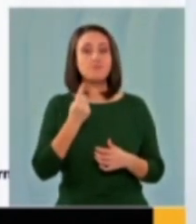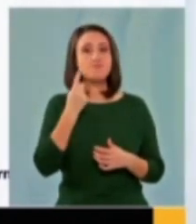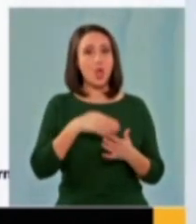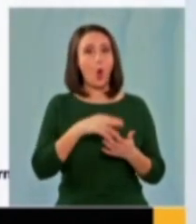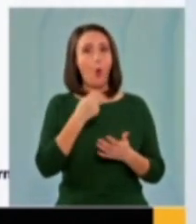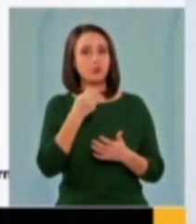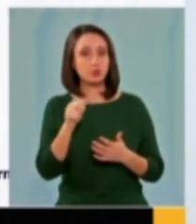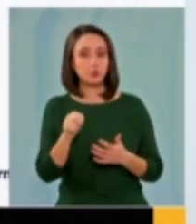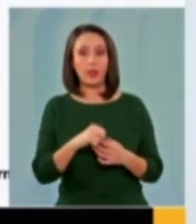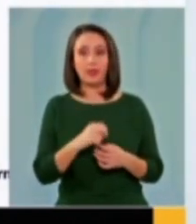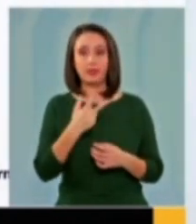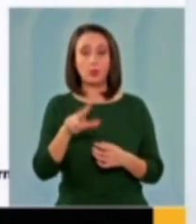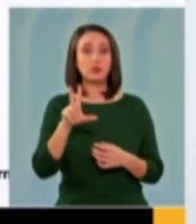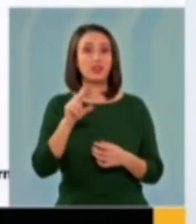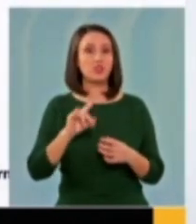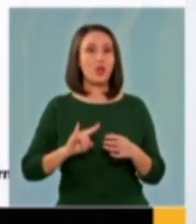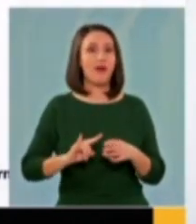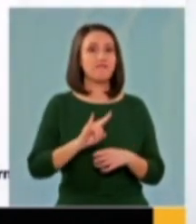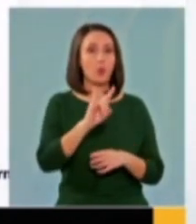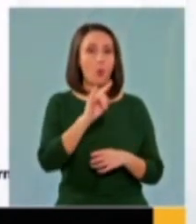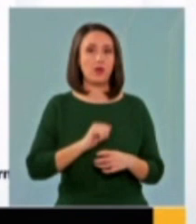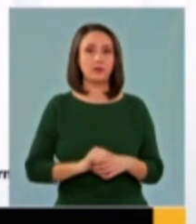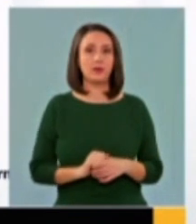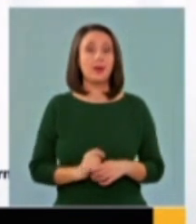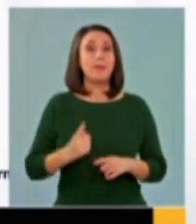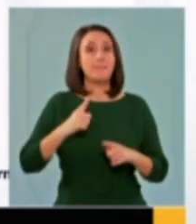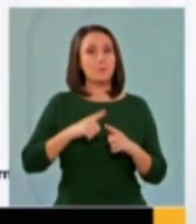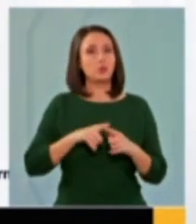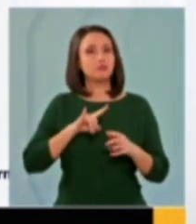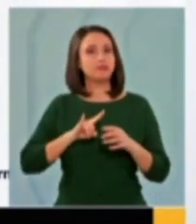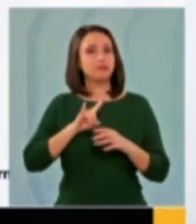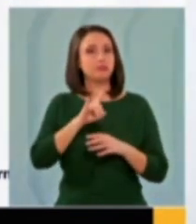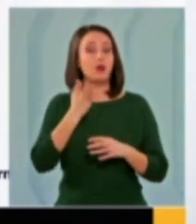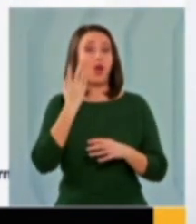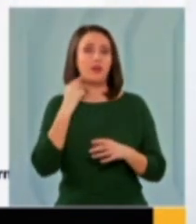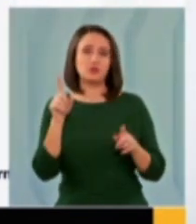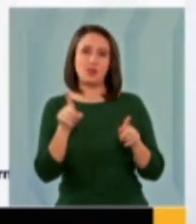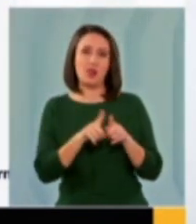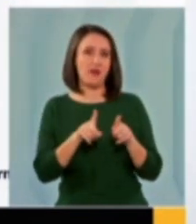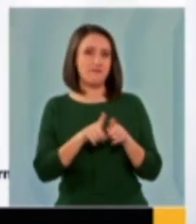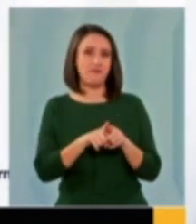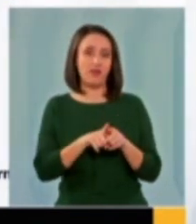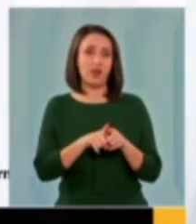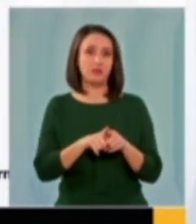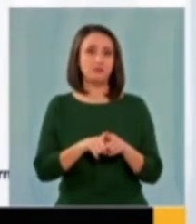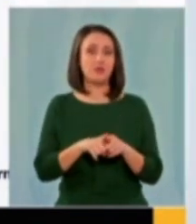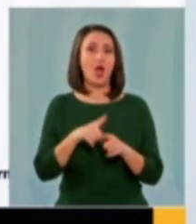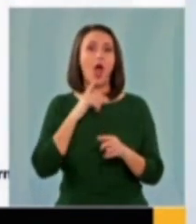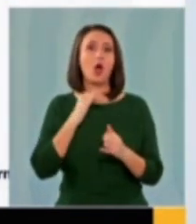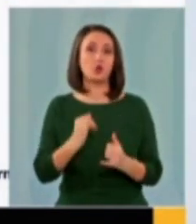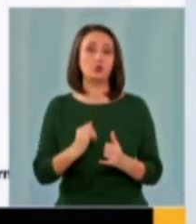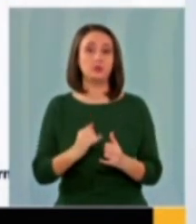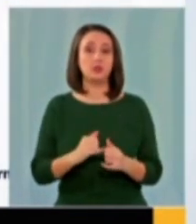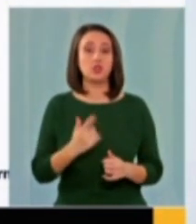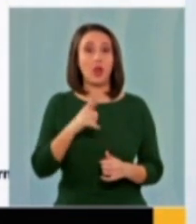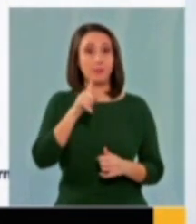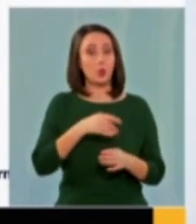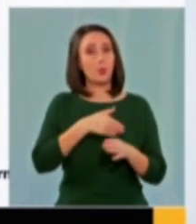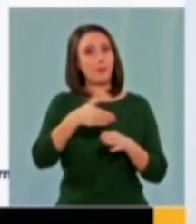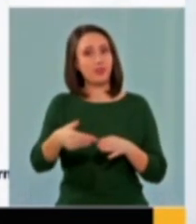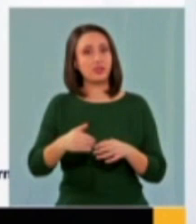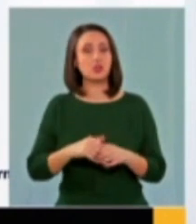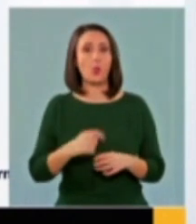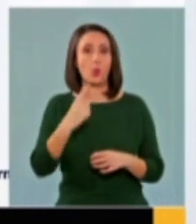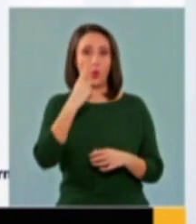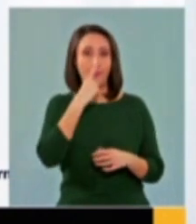și 330 de avioane. În plus, pozițiile pe care se aflau erau aproape identice cu cele de acum. 7 luni mai târziu,